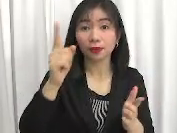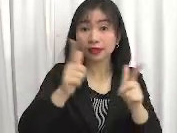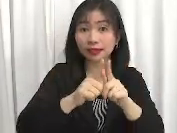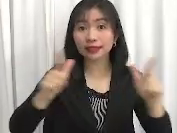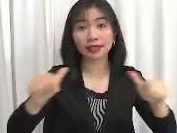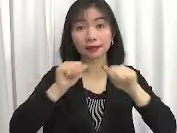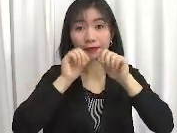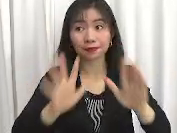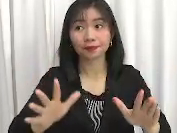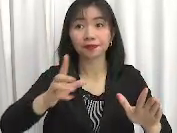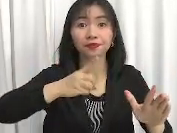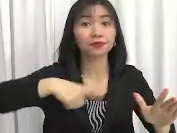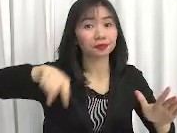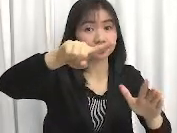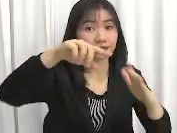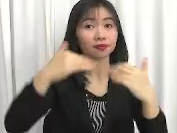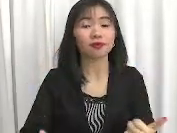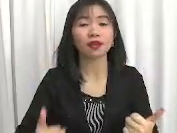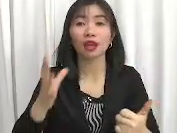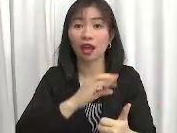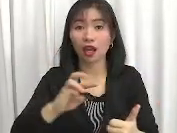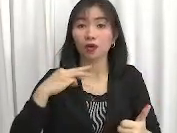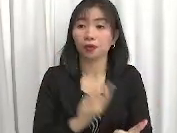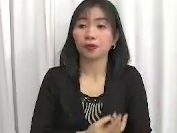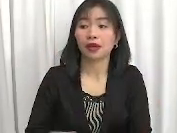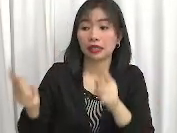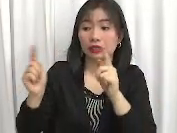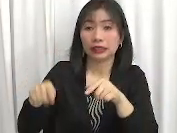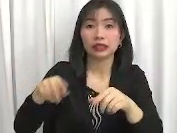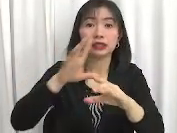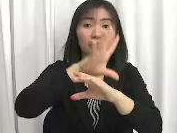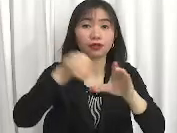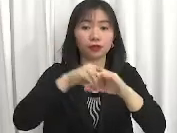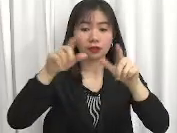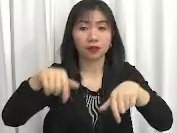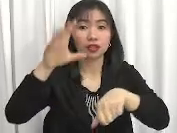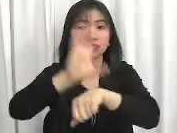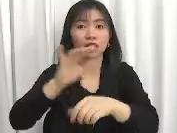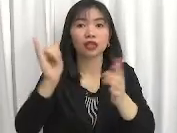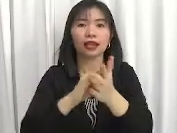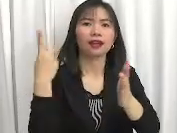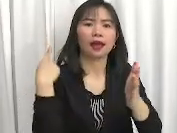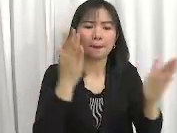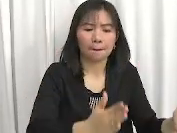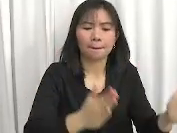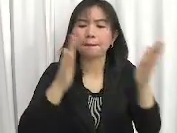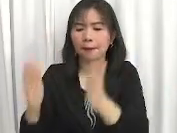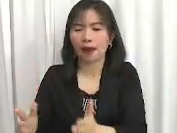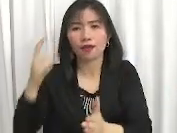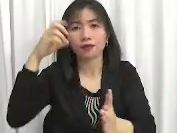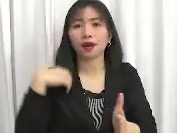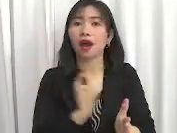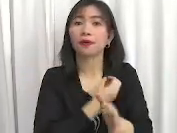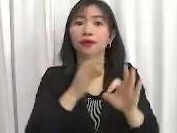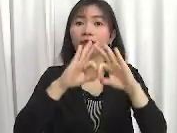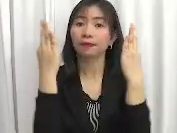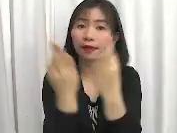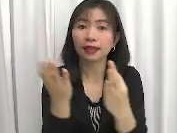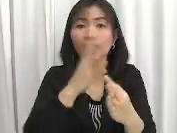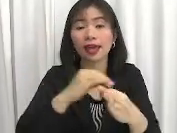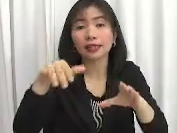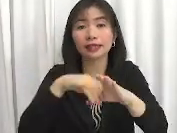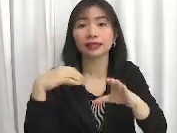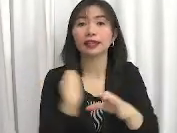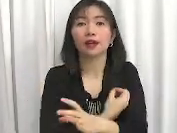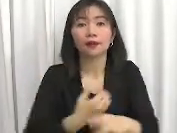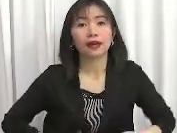natin dahil napunta tayo sa isang simbahan na may plano talaga sa buhay at pamilya natin. Tama yun. Tama, Brother Rudy. At